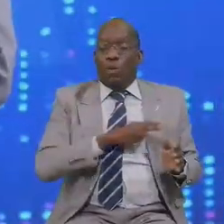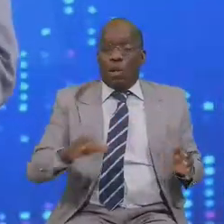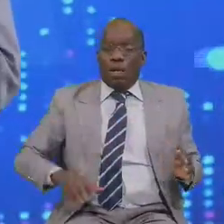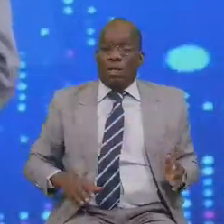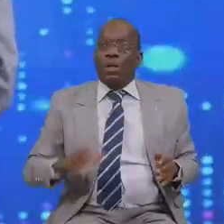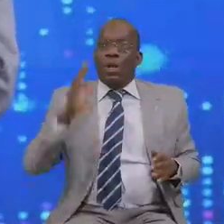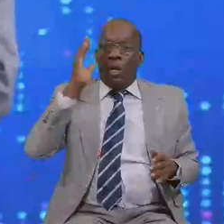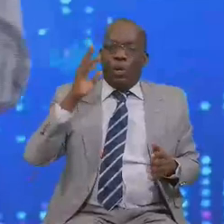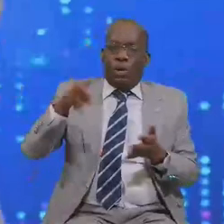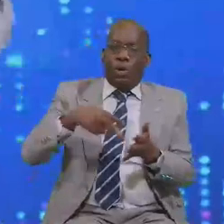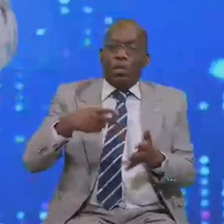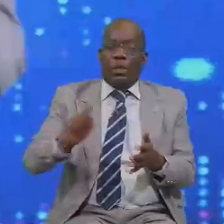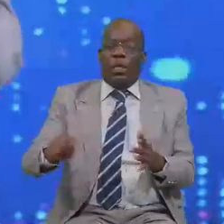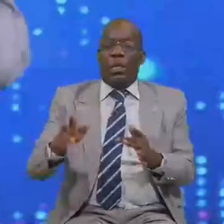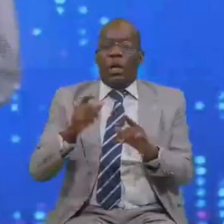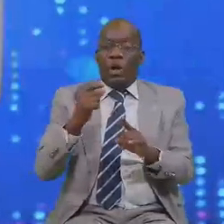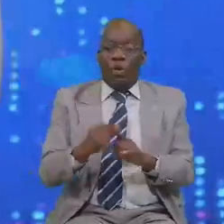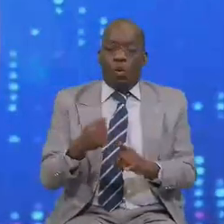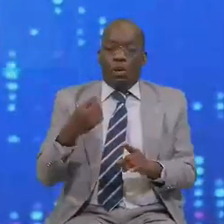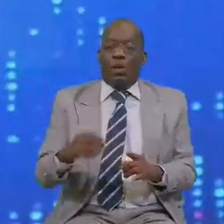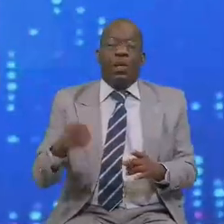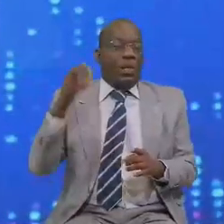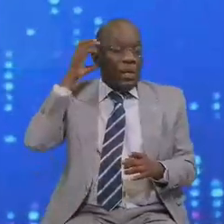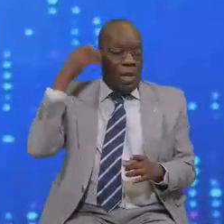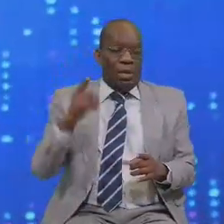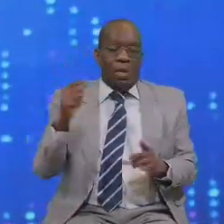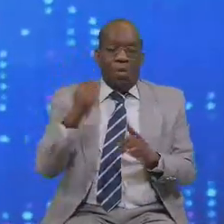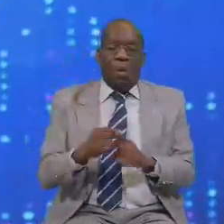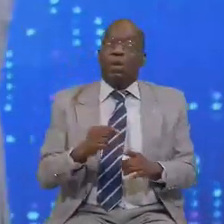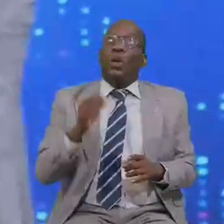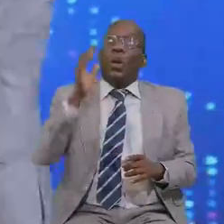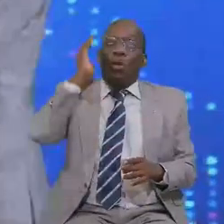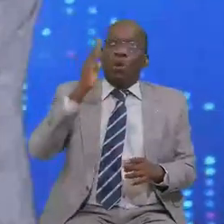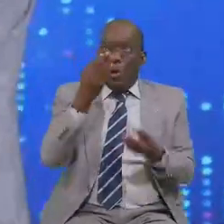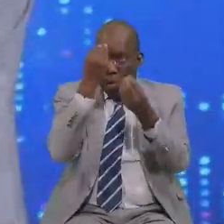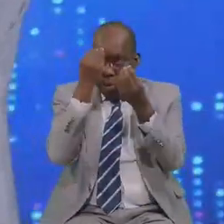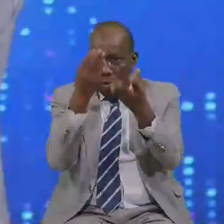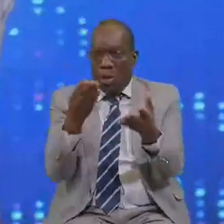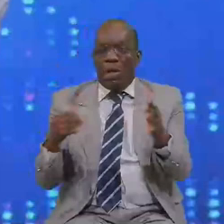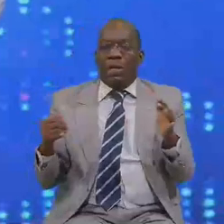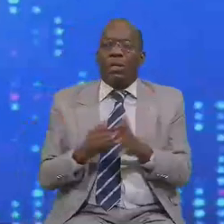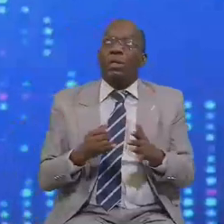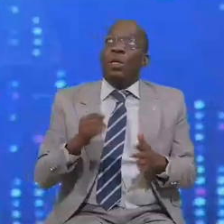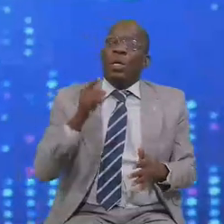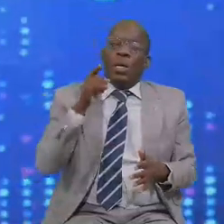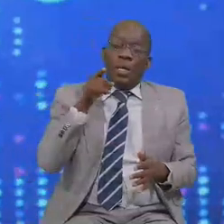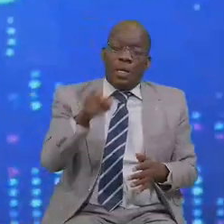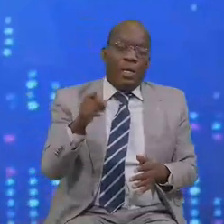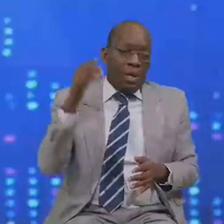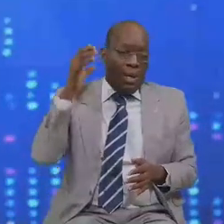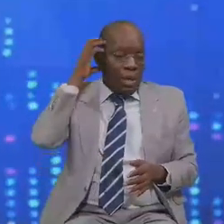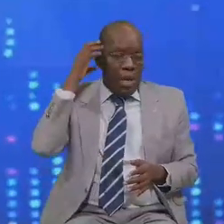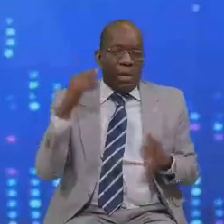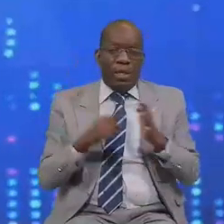parole et il le fait. Il écoute la parole et il obéit à la parole. Il dit, il entend, voici le